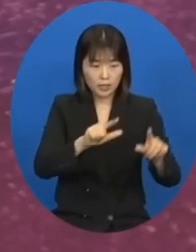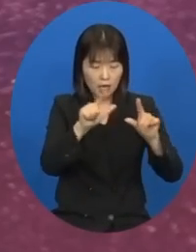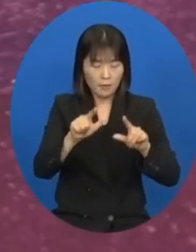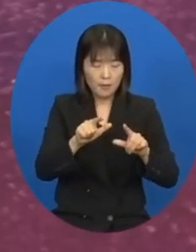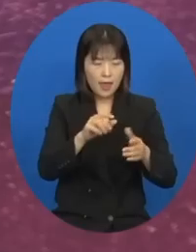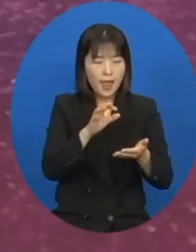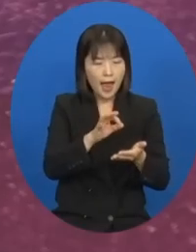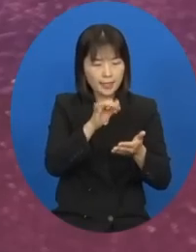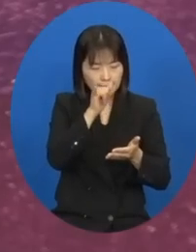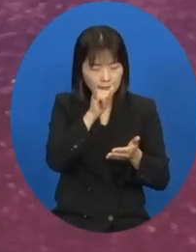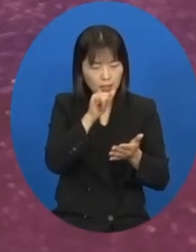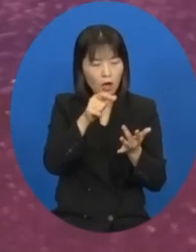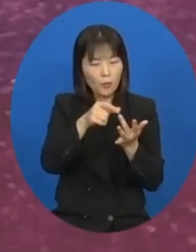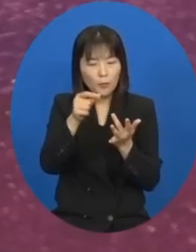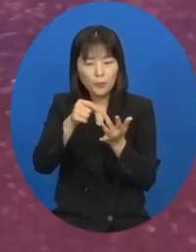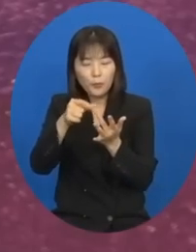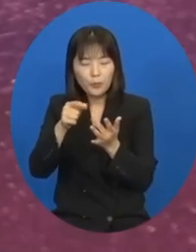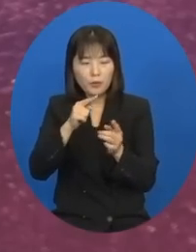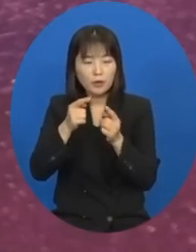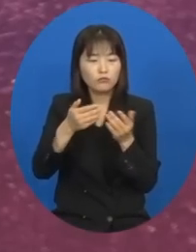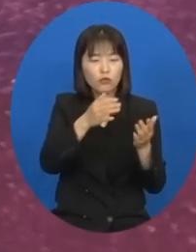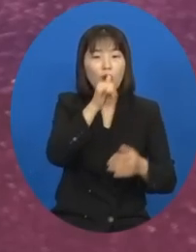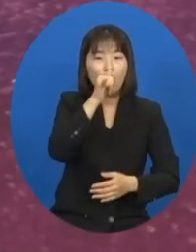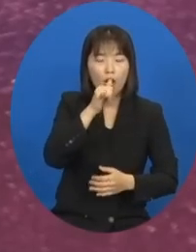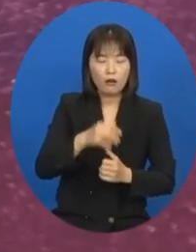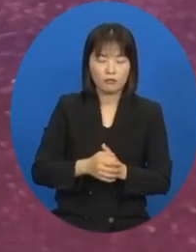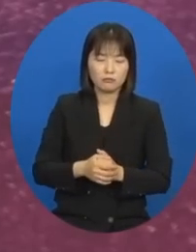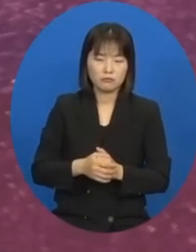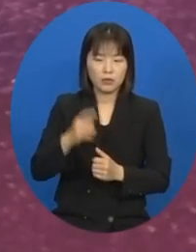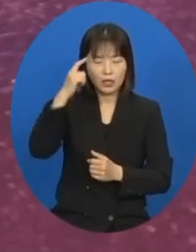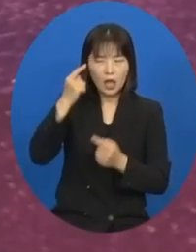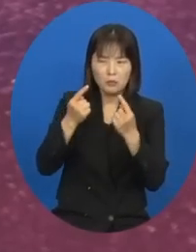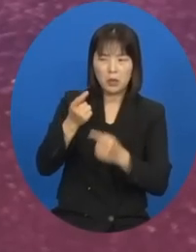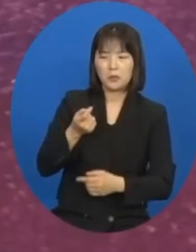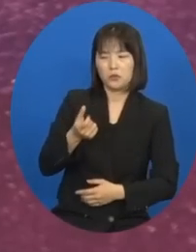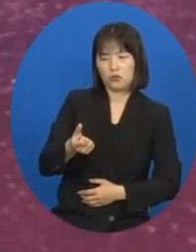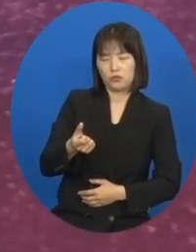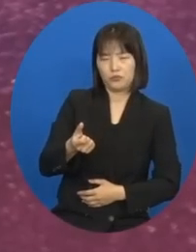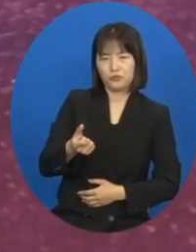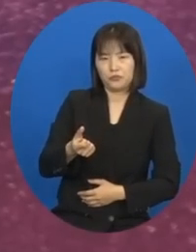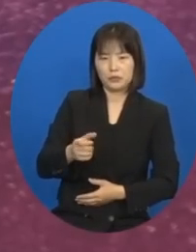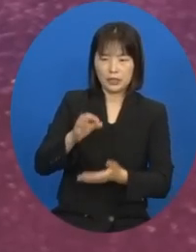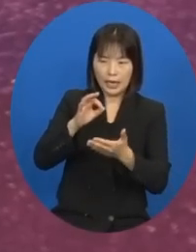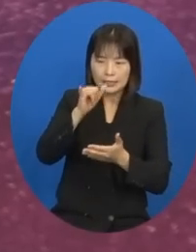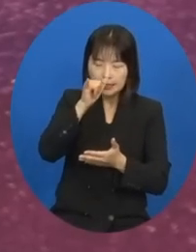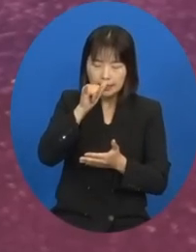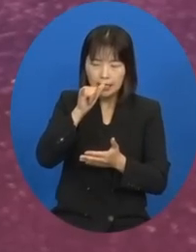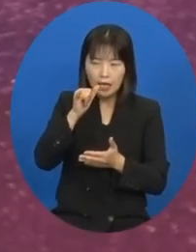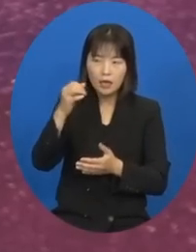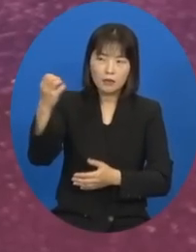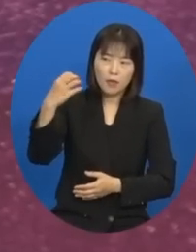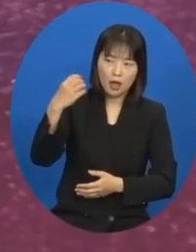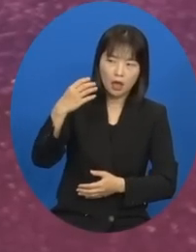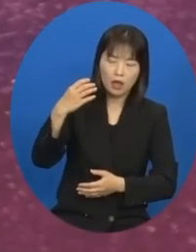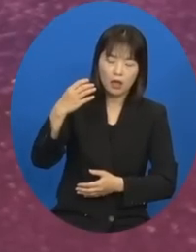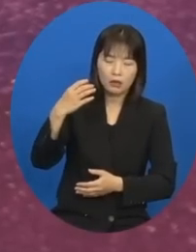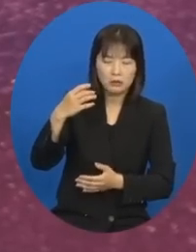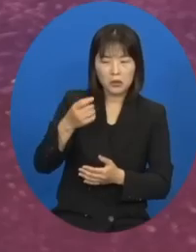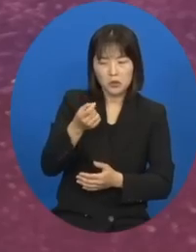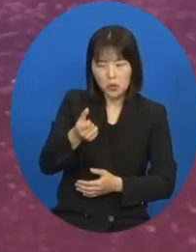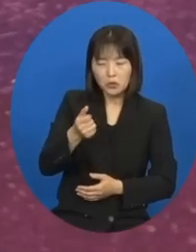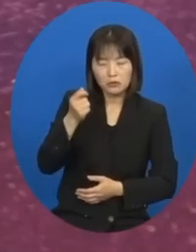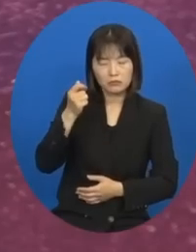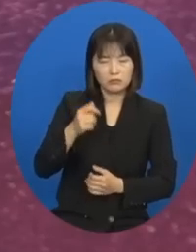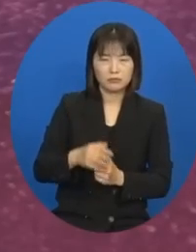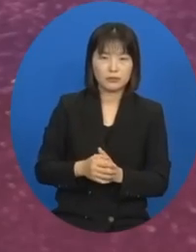같이 있다 말씀해 주신 것들이 있었대요 생각보다 굉장히 적었대요 정말 같이 있다고 말씀해 주시는게 적었다는 거예요